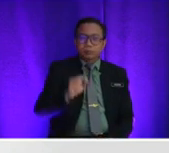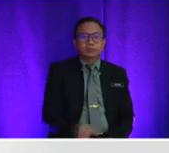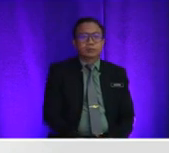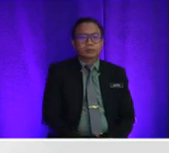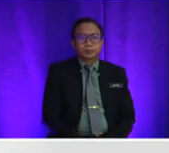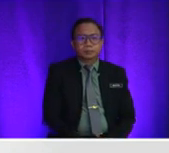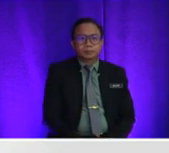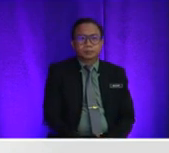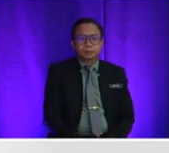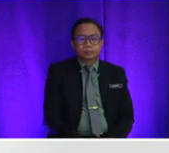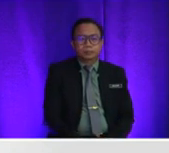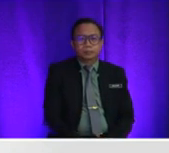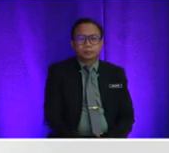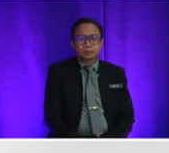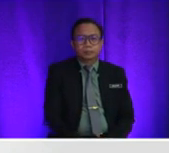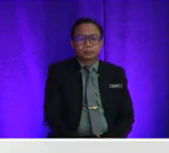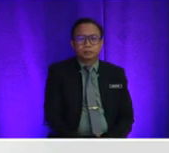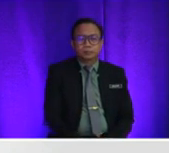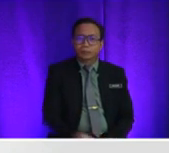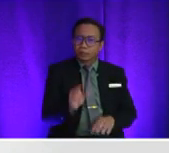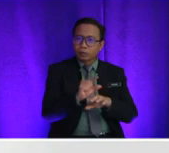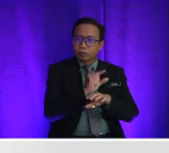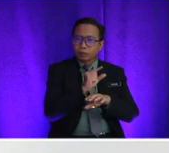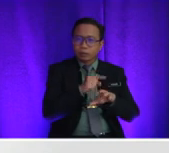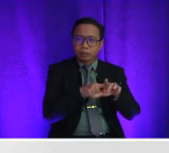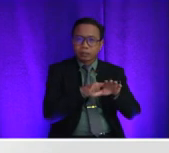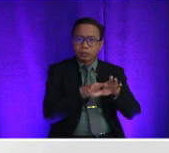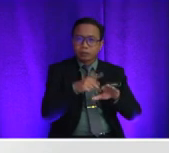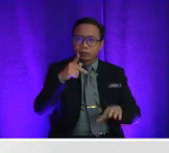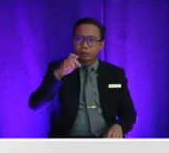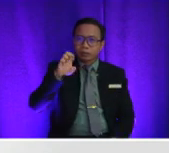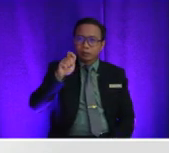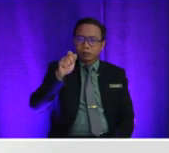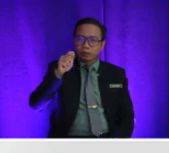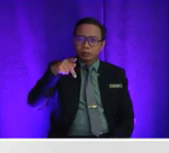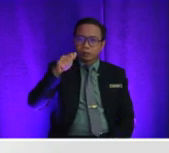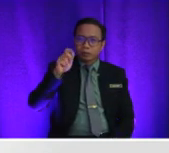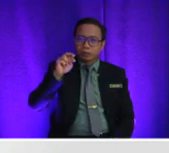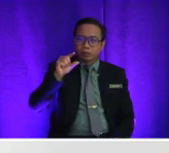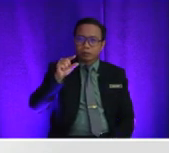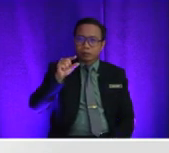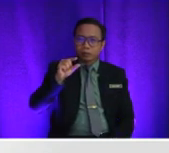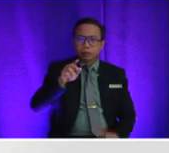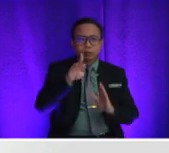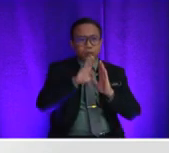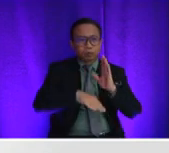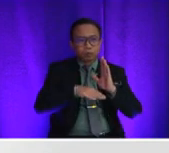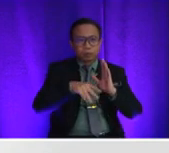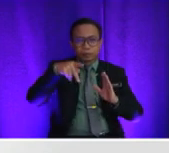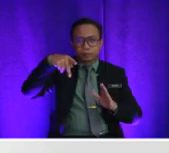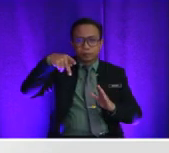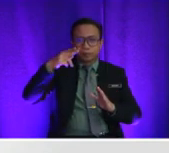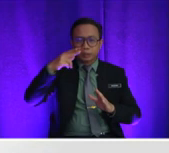betul dan yang kaki sekali adalah menggunakan daun ketapang untuk menurunkan dia punya kata kunci dan Ketapang untuk